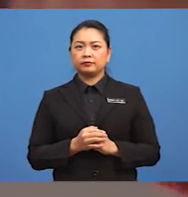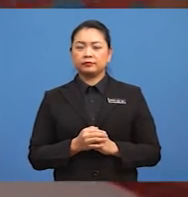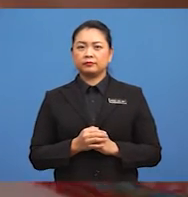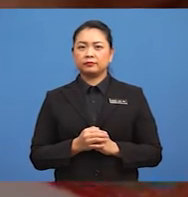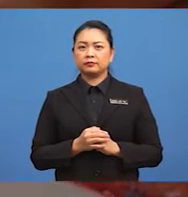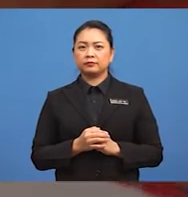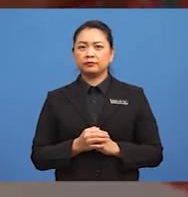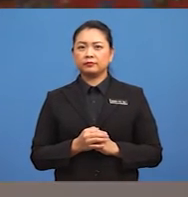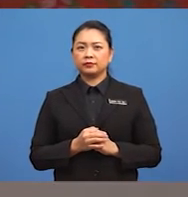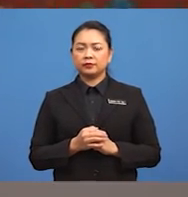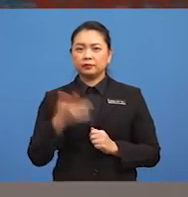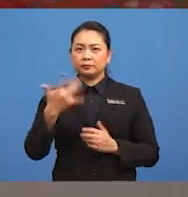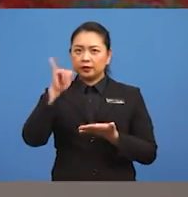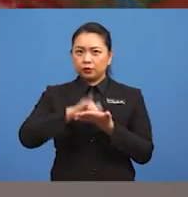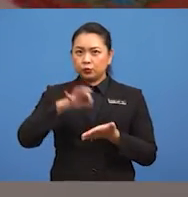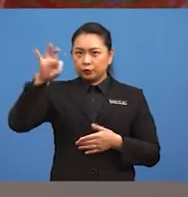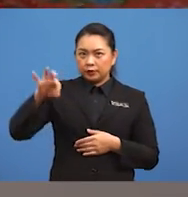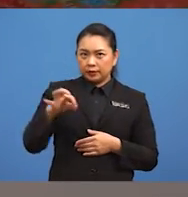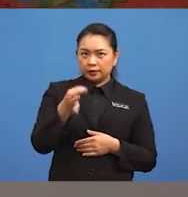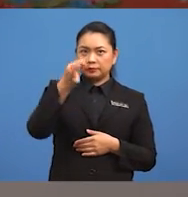Kemudian penitikan.